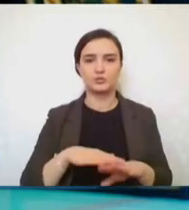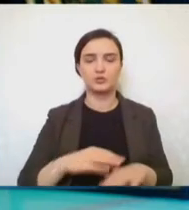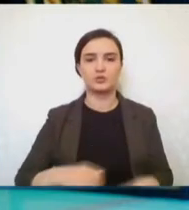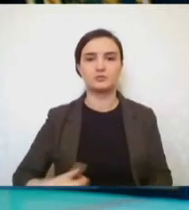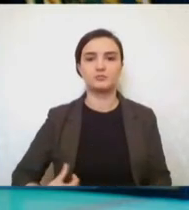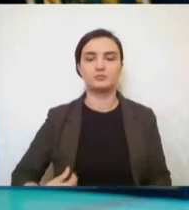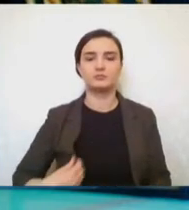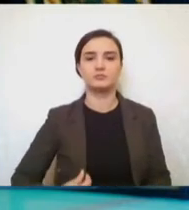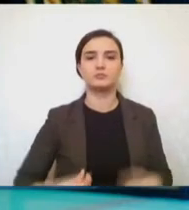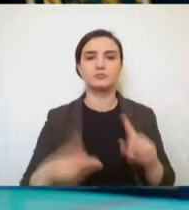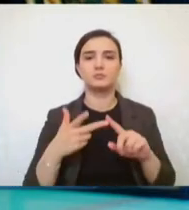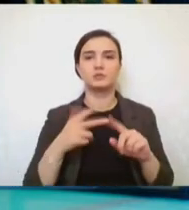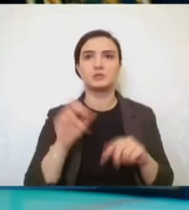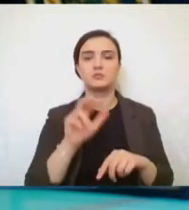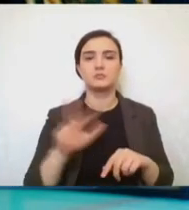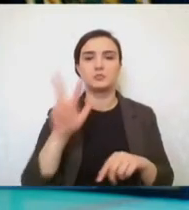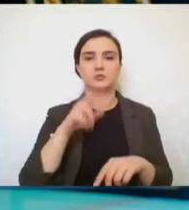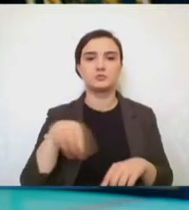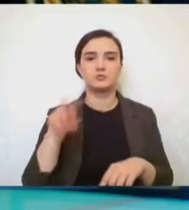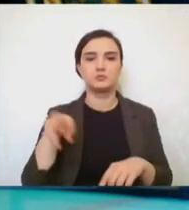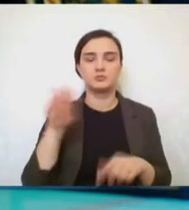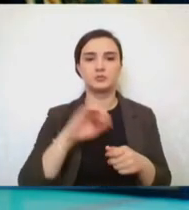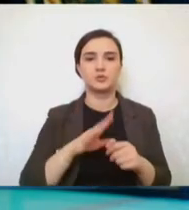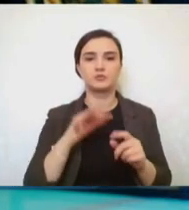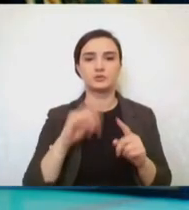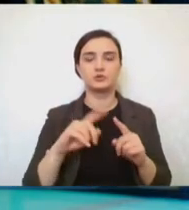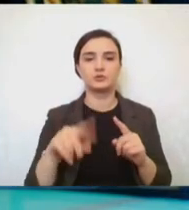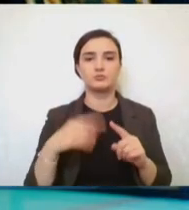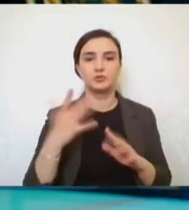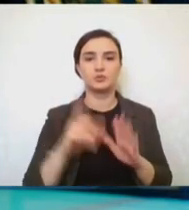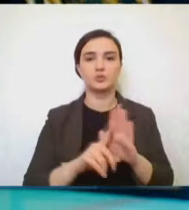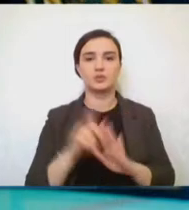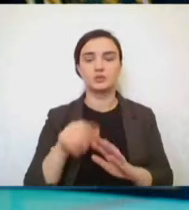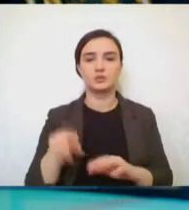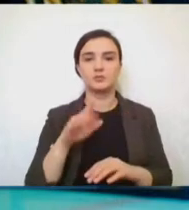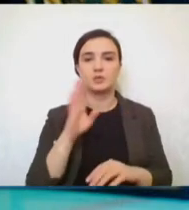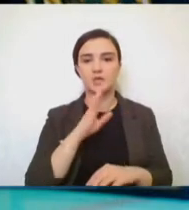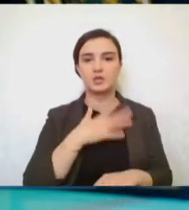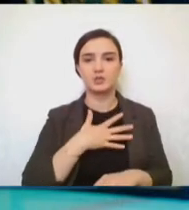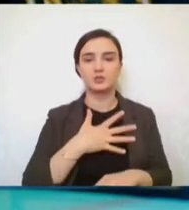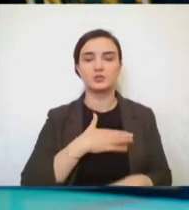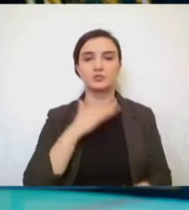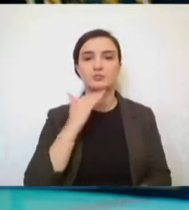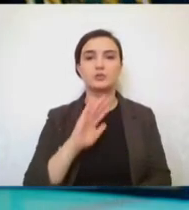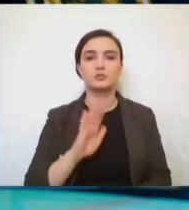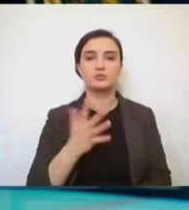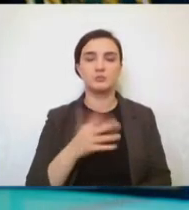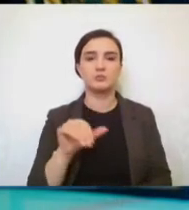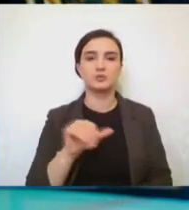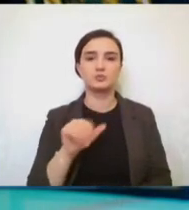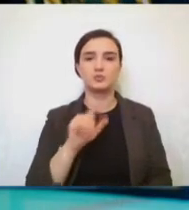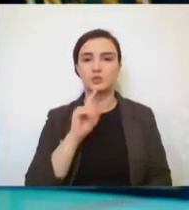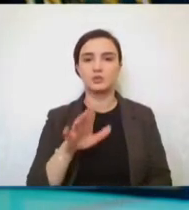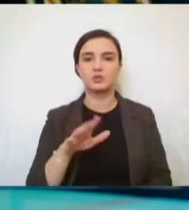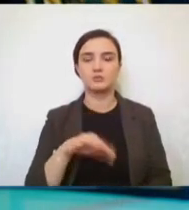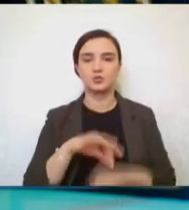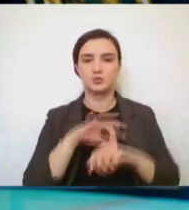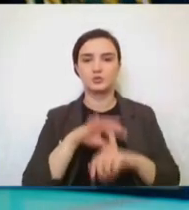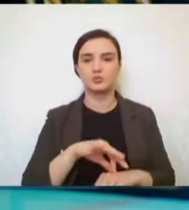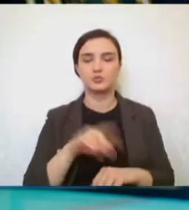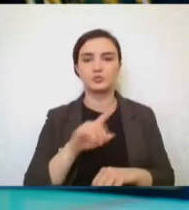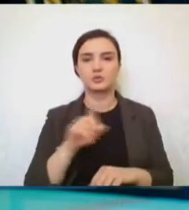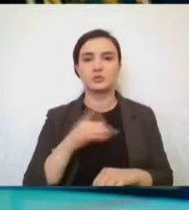მესამე სართულზე კოვიდის შემდეგ ფატონს თუ ეწება ხარის უკმარისობა, ალბათ ცუდი არ იქნება, ჩაიტაროს რაღაცა